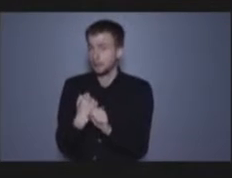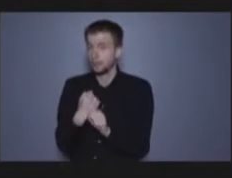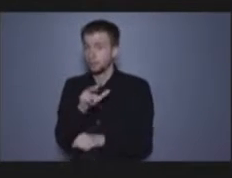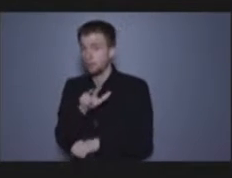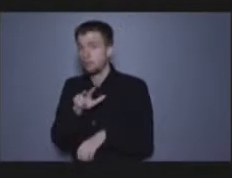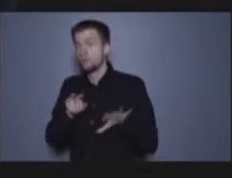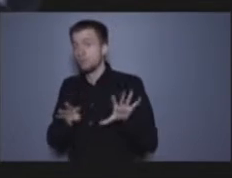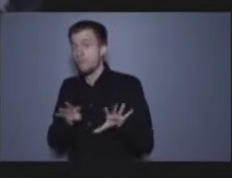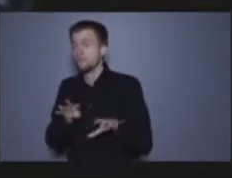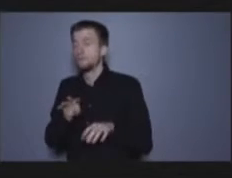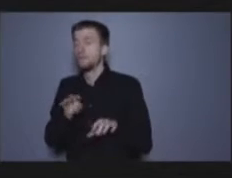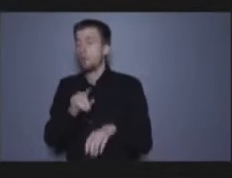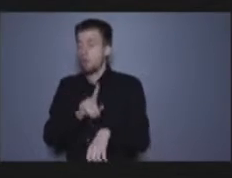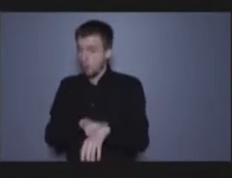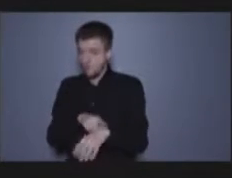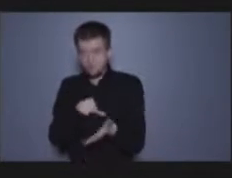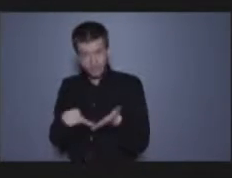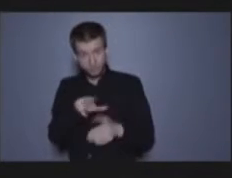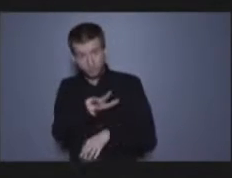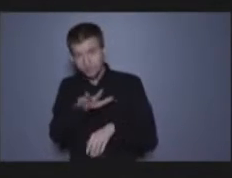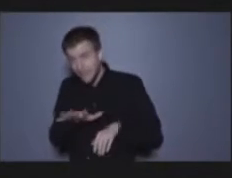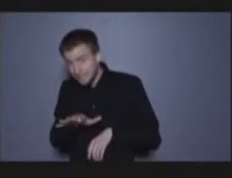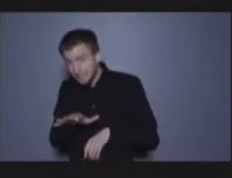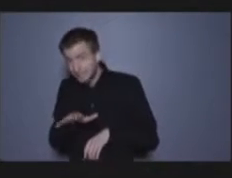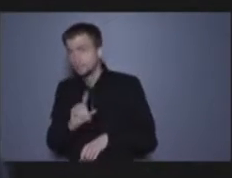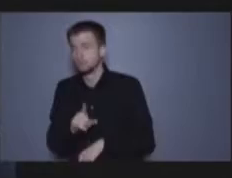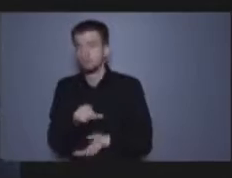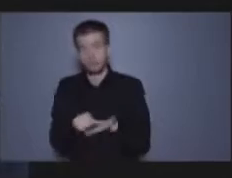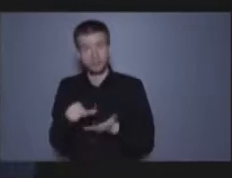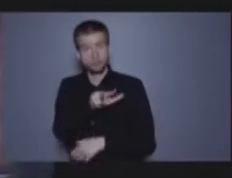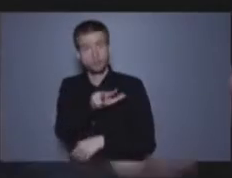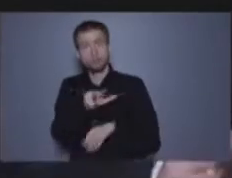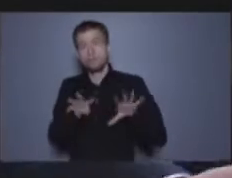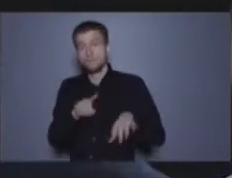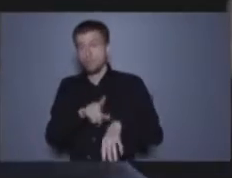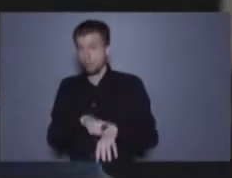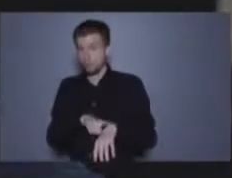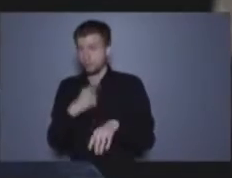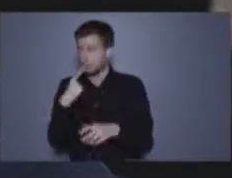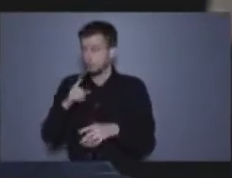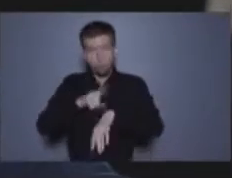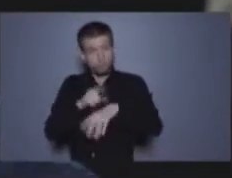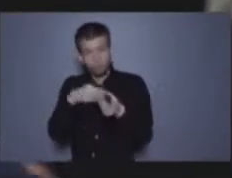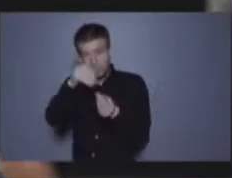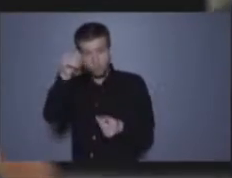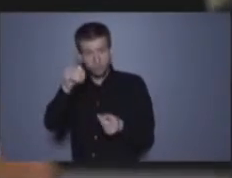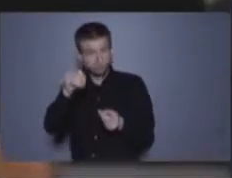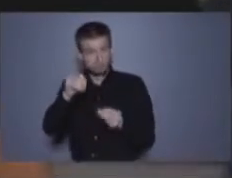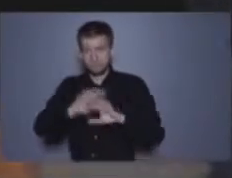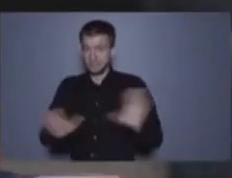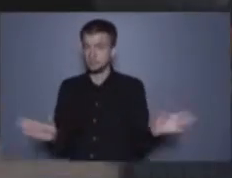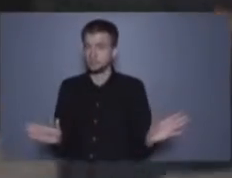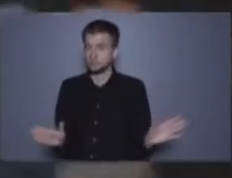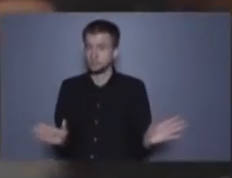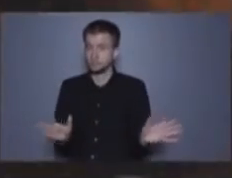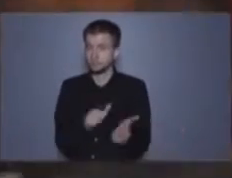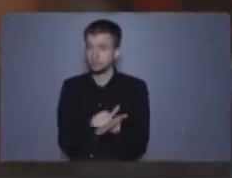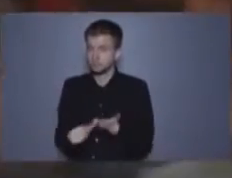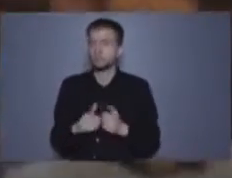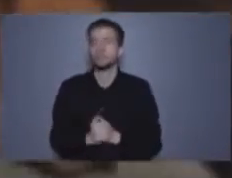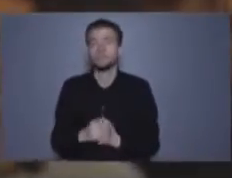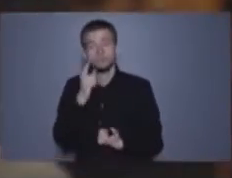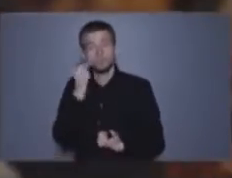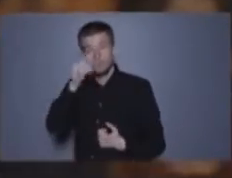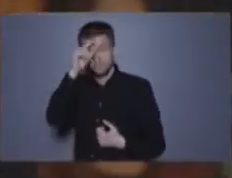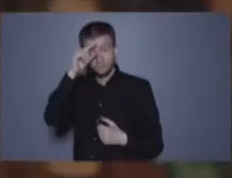35, ce que certains espèrent, mais payé 39, c'est-à-dire qu'il n'y aura plus d'heures supplémentaires. Et M. Fillon prévoit qu'en